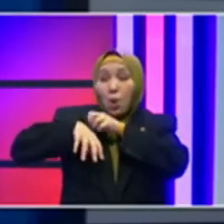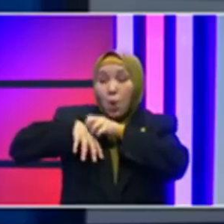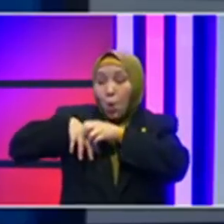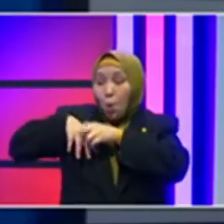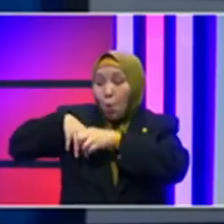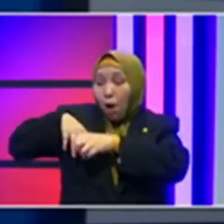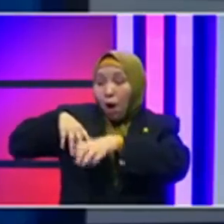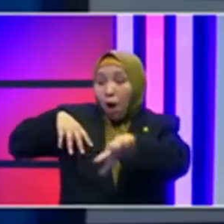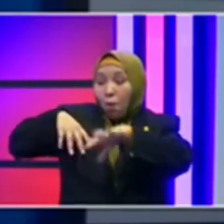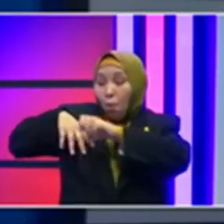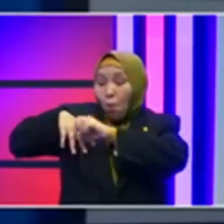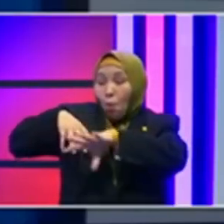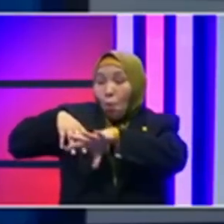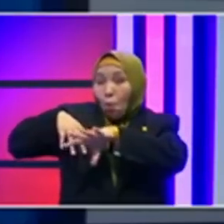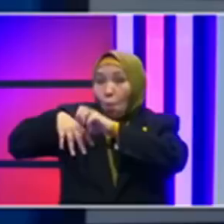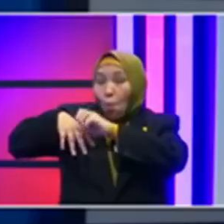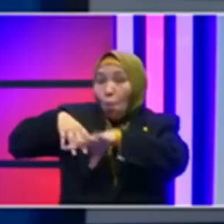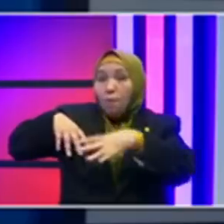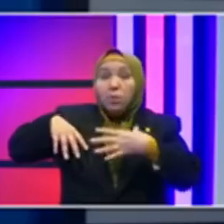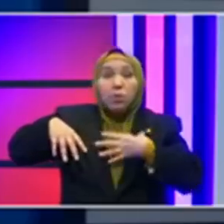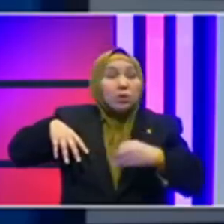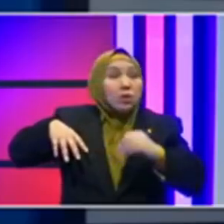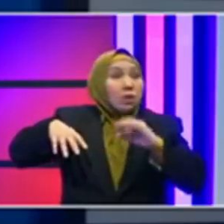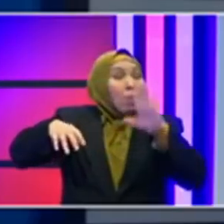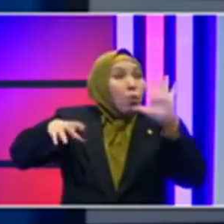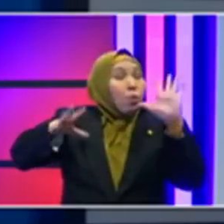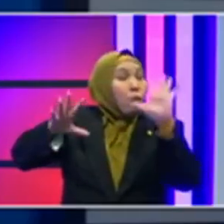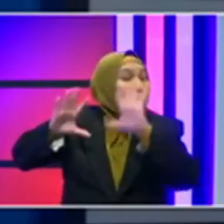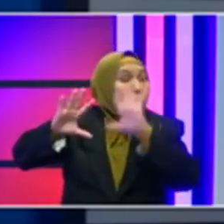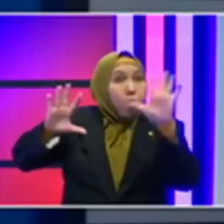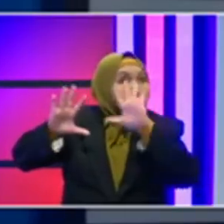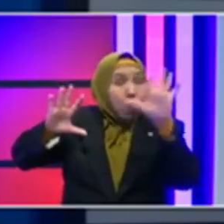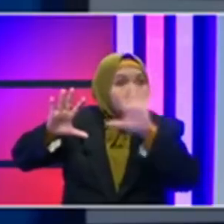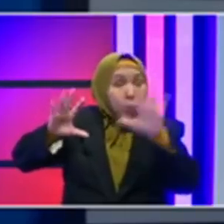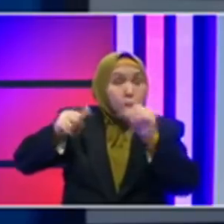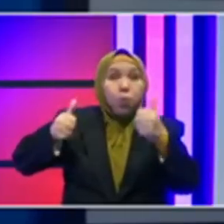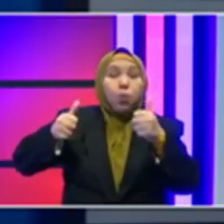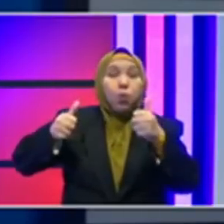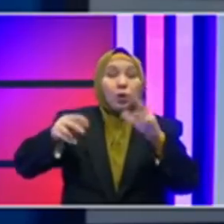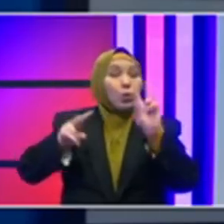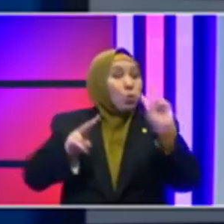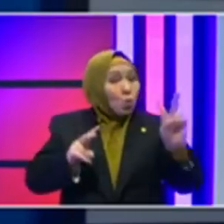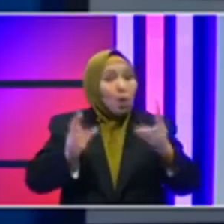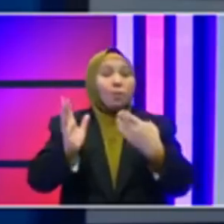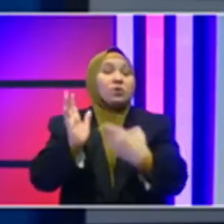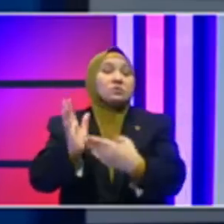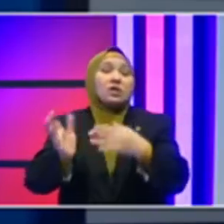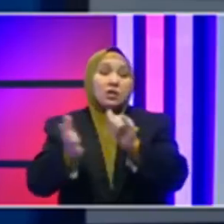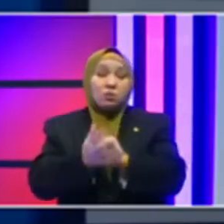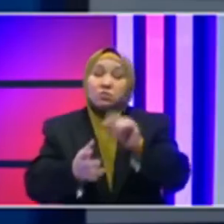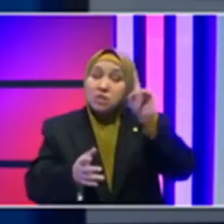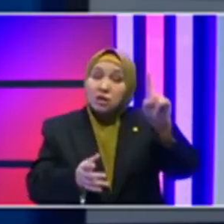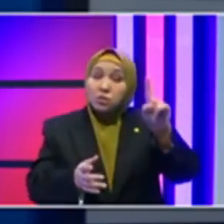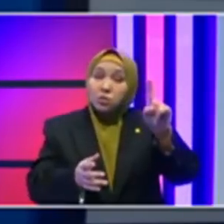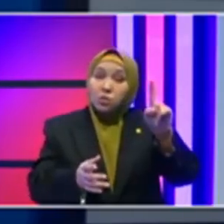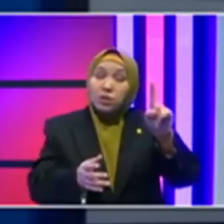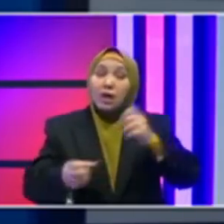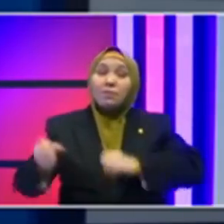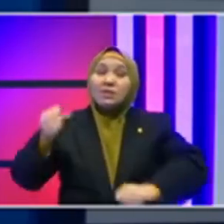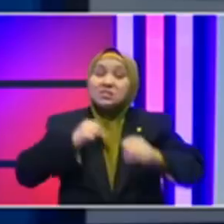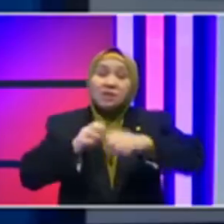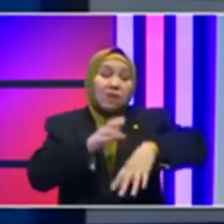putih yang sempurna jadi disebutkan bahwa mukjizat tadi satu mukjizat yang bersifat